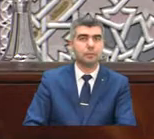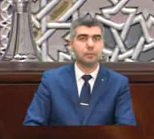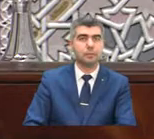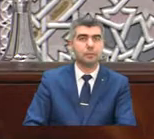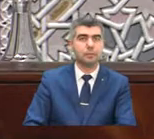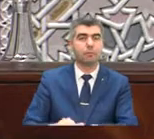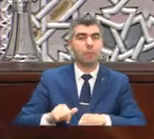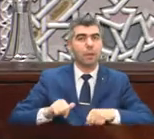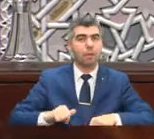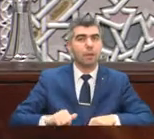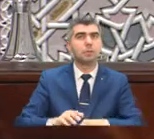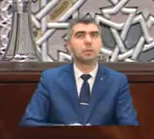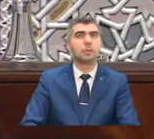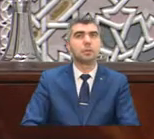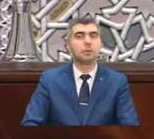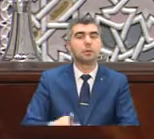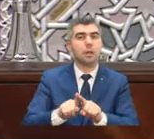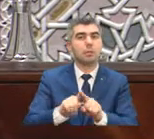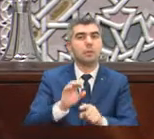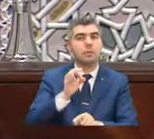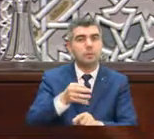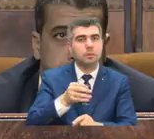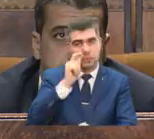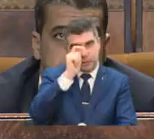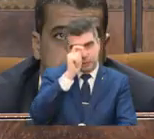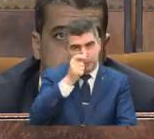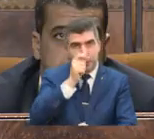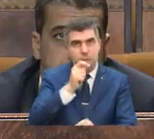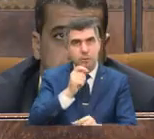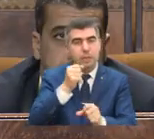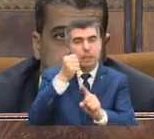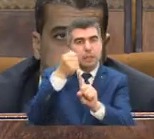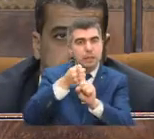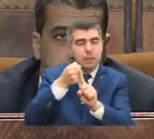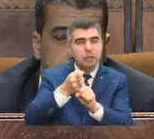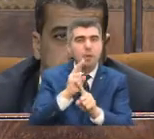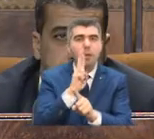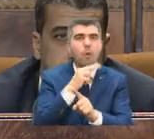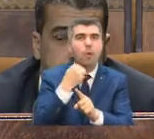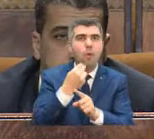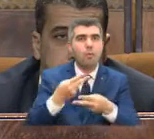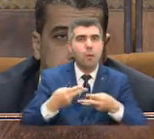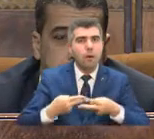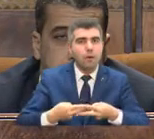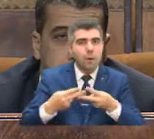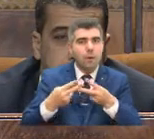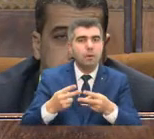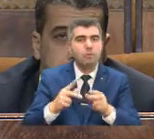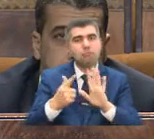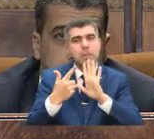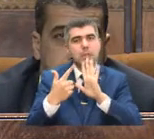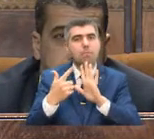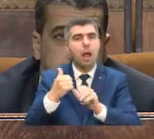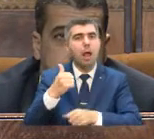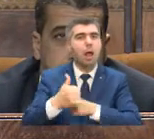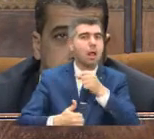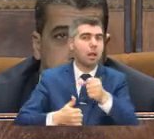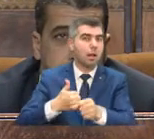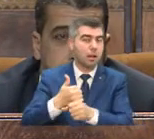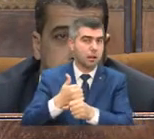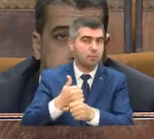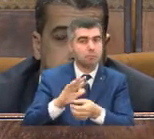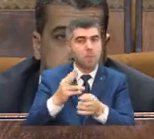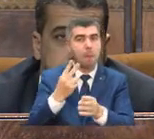سيد الوزير، بداية كنبغيو نوهو بالمجهود الحكومي في إحداث المناصب المالية خلال هاد 7 سنوات، واللي اليوم قارب